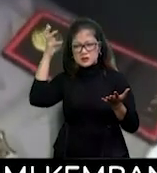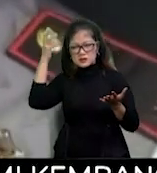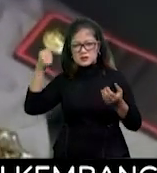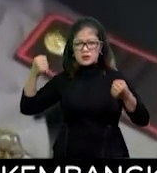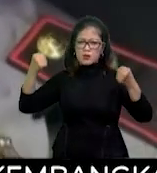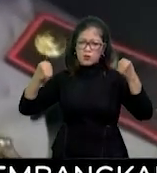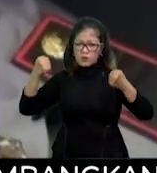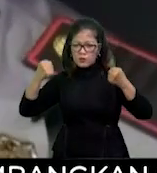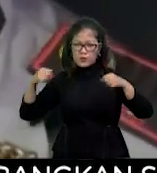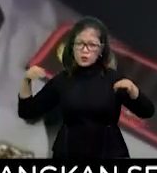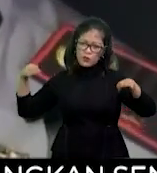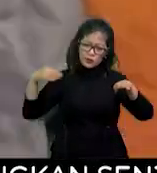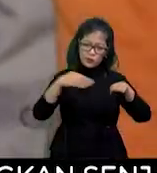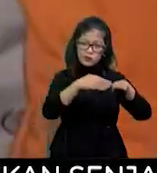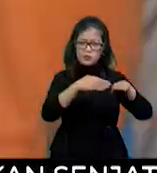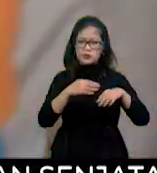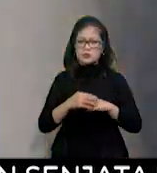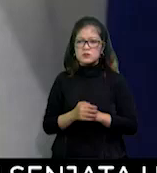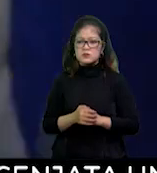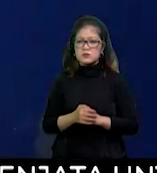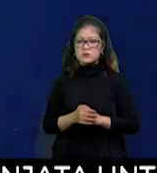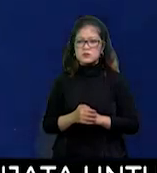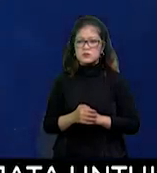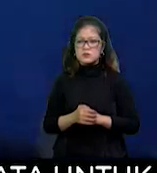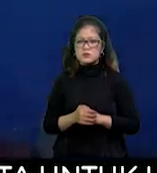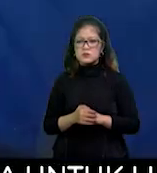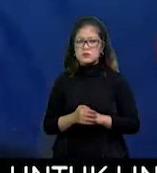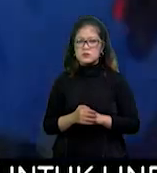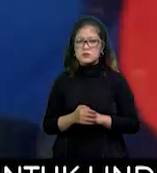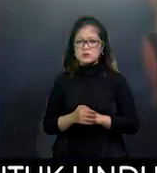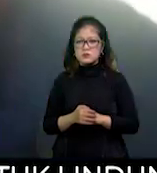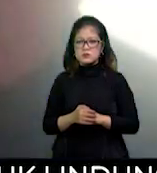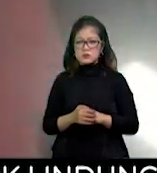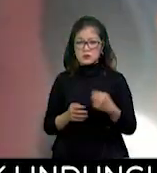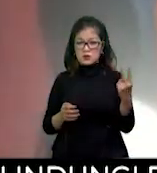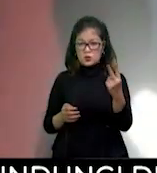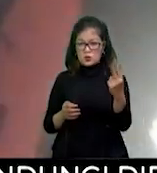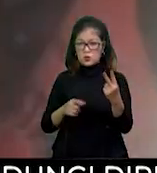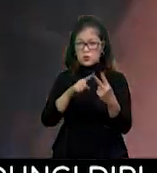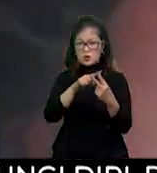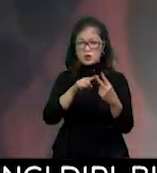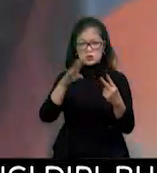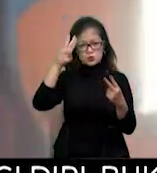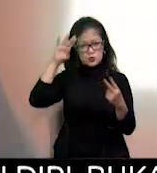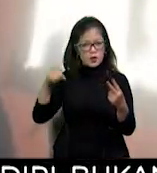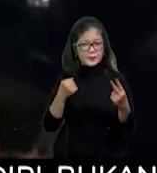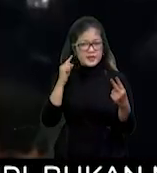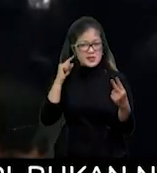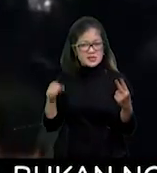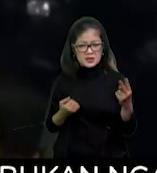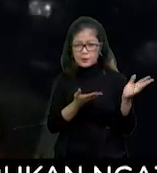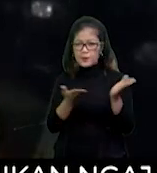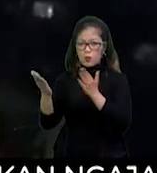tersebut. Sehingga terjadi kecelakaan. Jenazah pasangan suami istri lansia ini dievakuasi polisi ke kamar jenazah